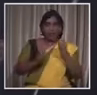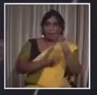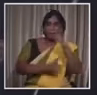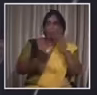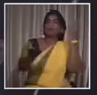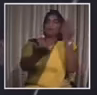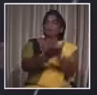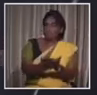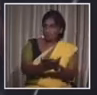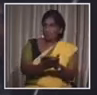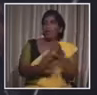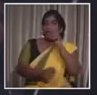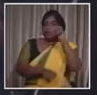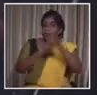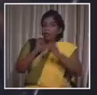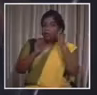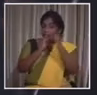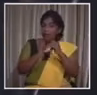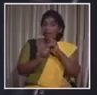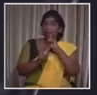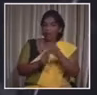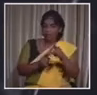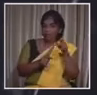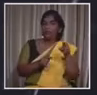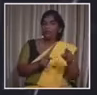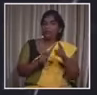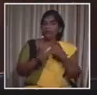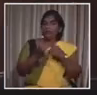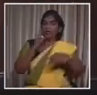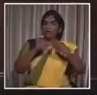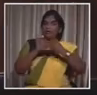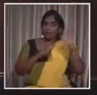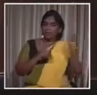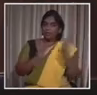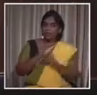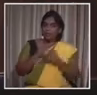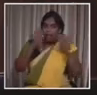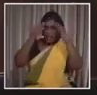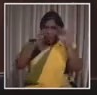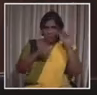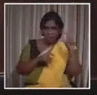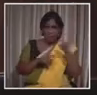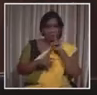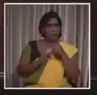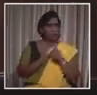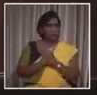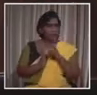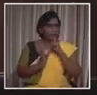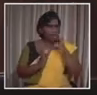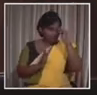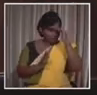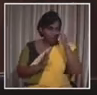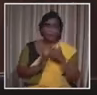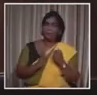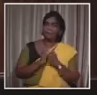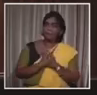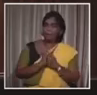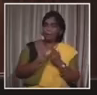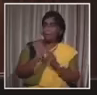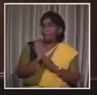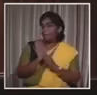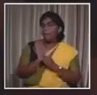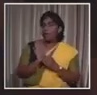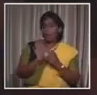කරමින් මේ ජනතා දෝෂාභියෝගයට අපි දේශපාලන වගේ නම කියවුණයි කියලා ගරු කතානායකතුමනි ගරු මනුෂ්‍ය